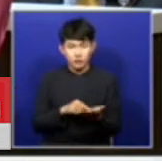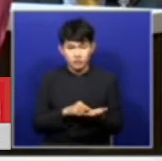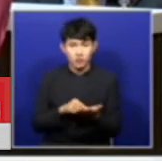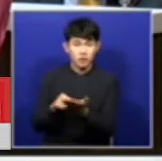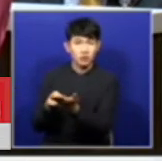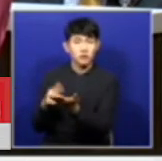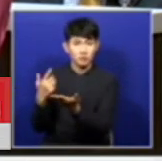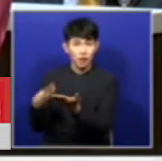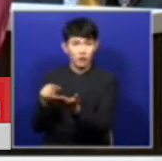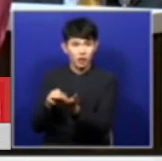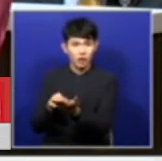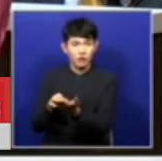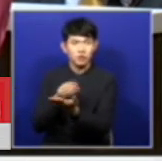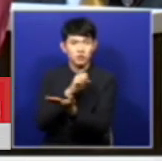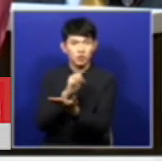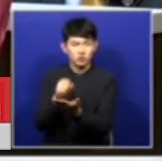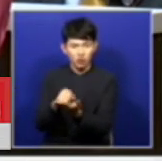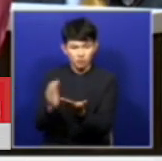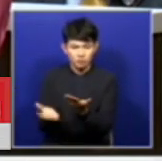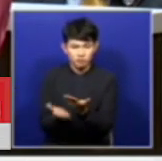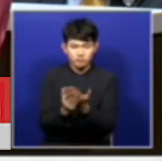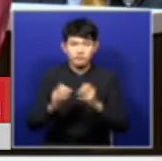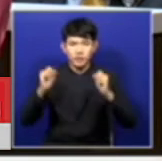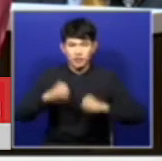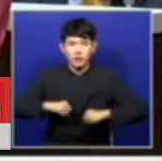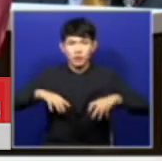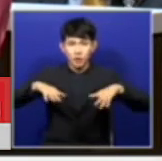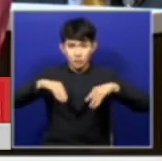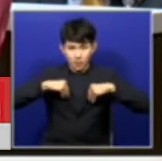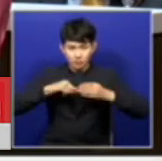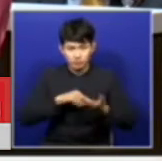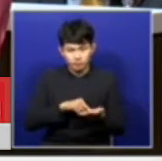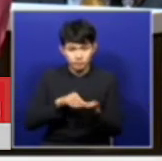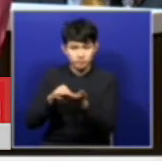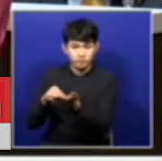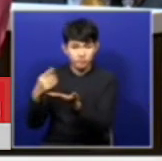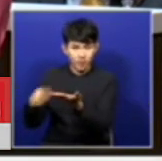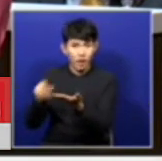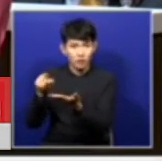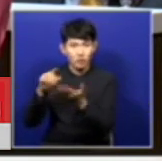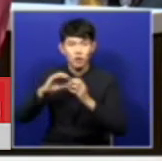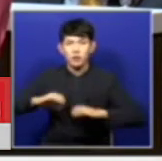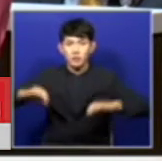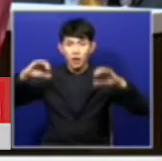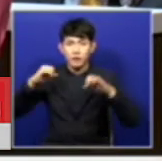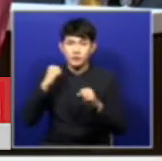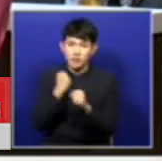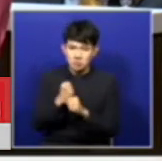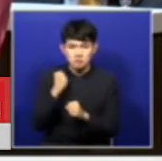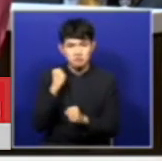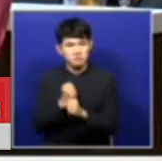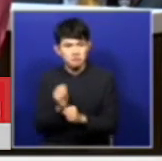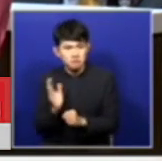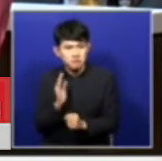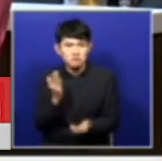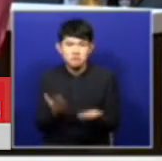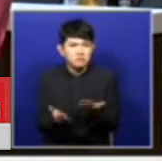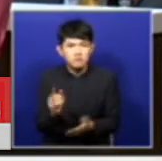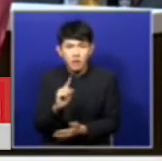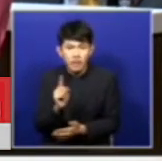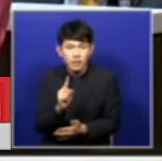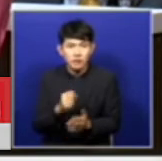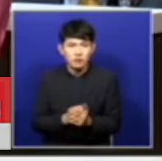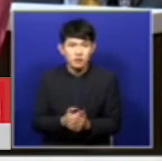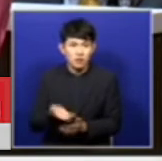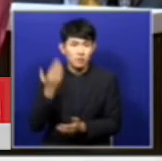และสภาได้ให้ความเห็นชอบต่อข้อสังเกตของท่านนั้นเนี่ยรัฐบาลทำหรือไม่อย่างไรที่ผ่านมาเรา